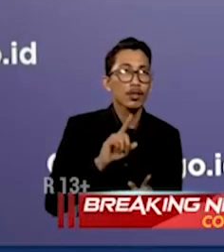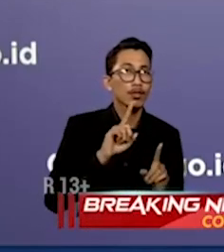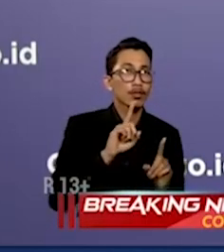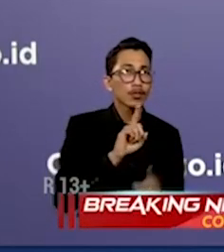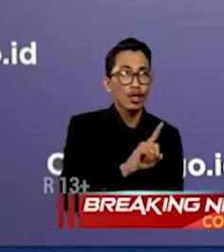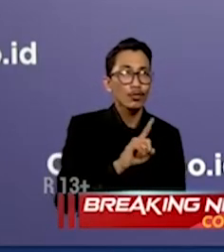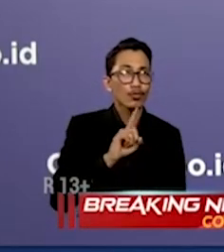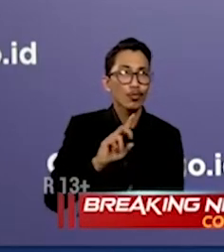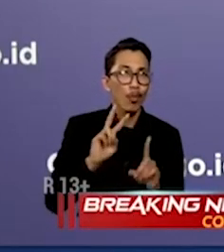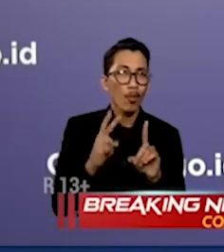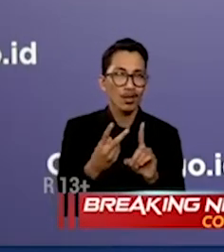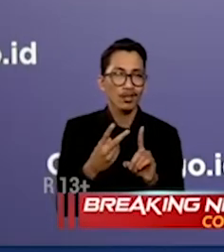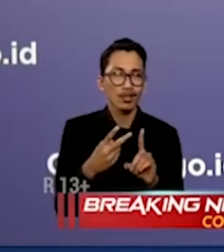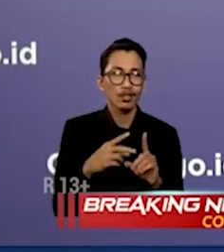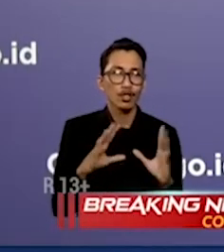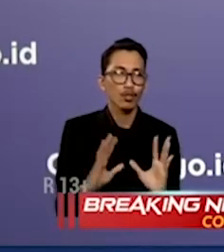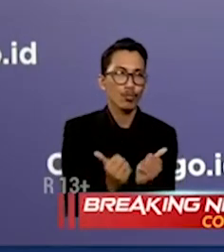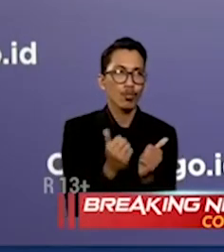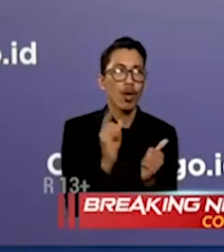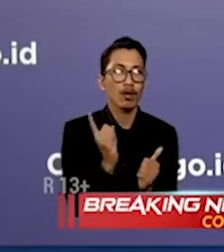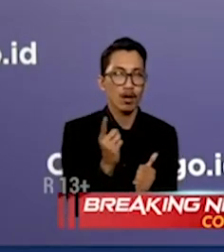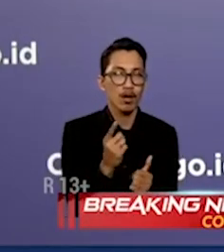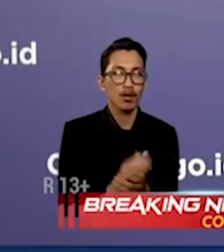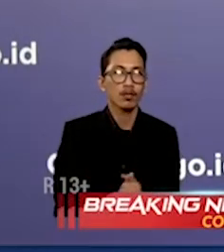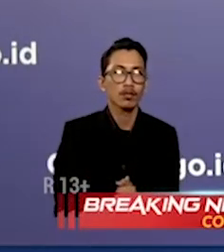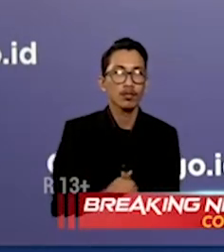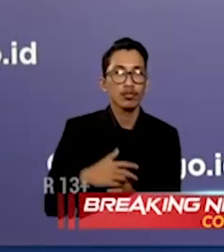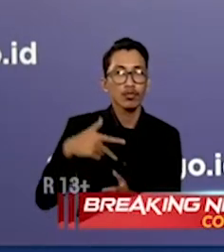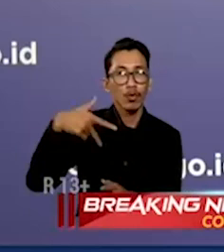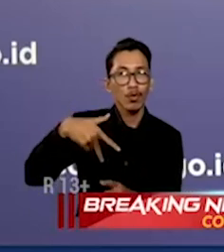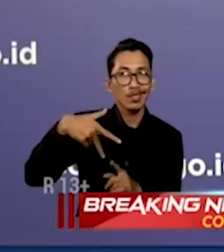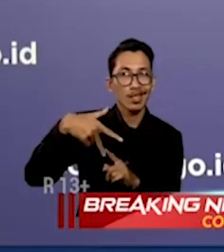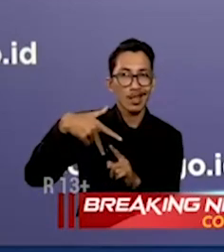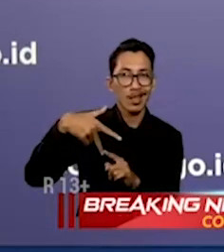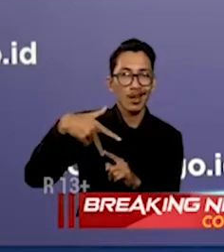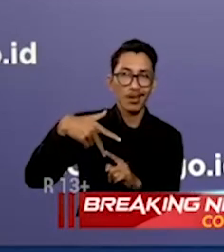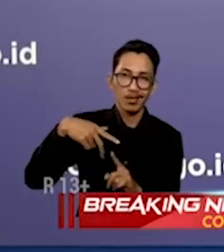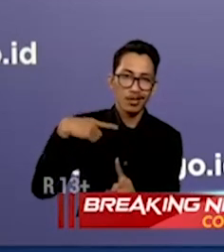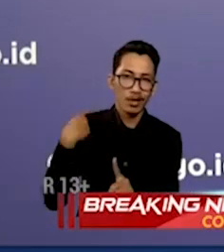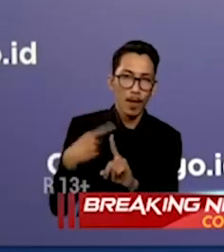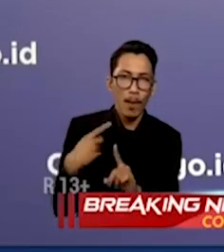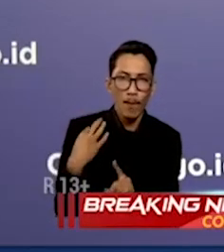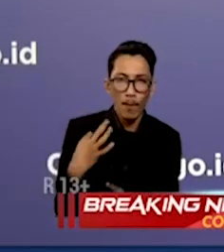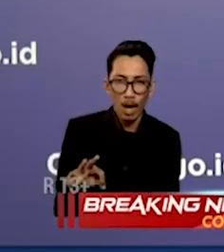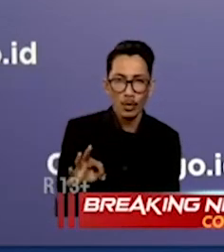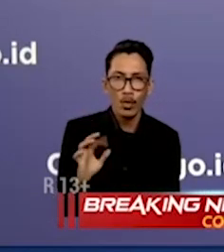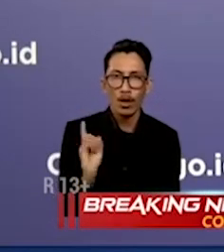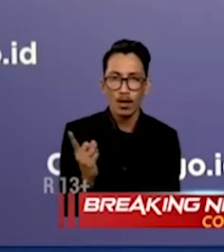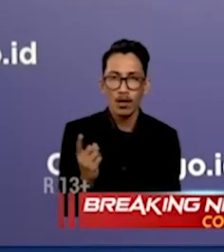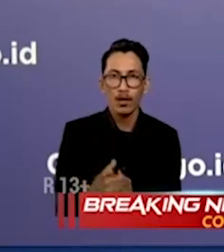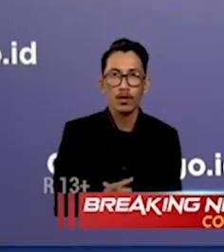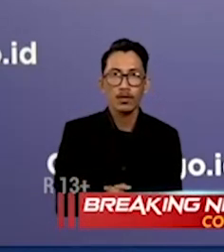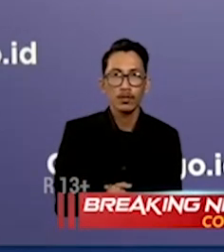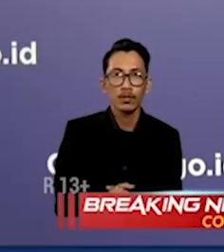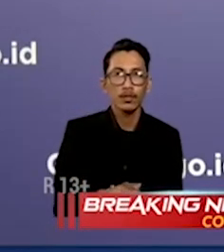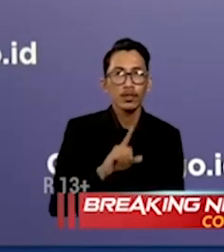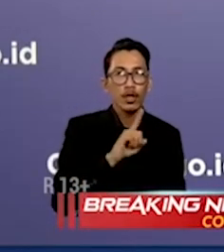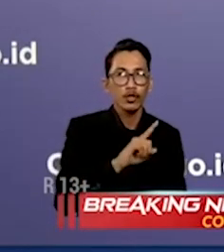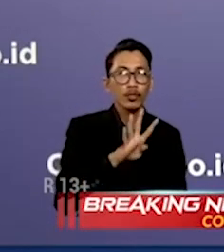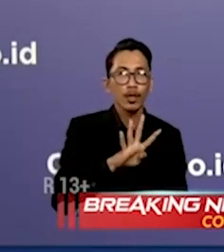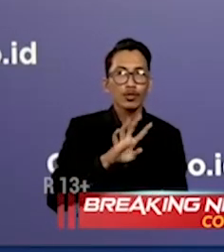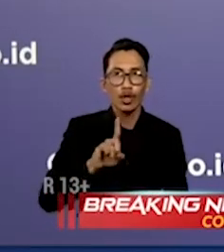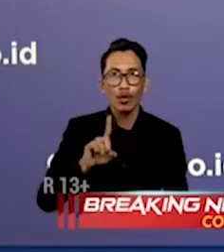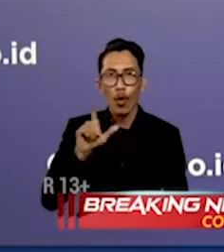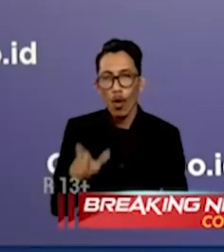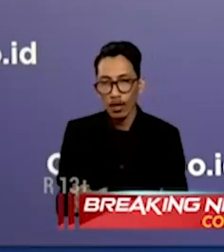sembuh kemudian Sulawesi Selatan hari ini menambahkan kasus konfirmasi positif sebanyak 141 orang